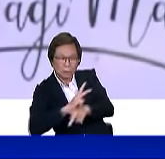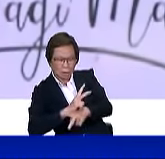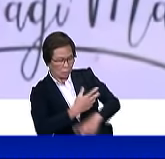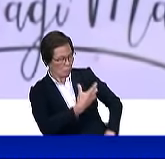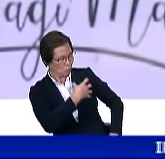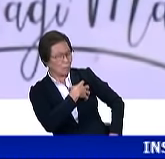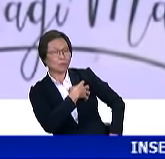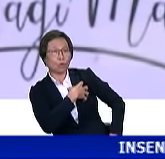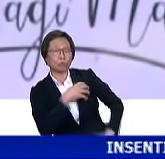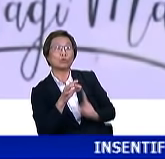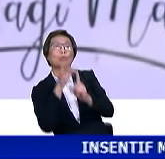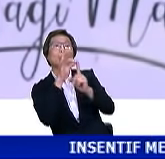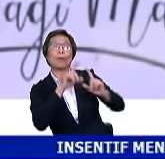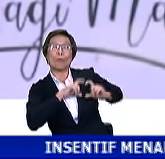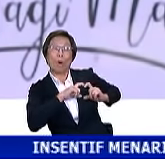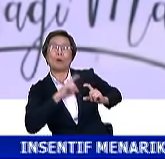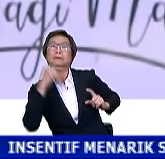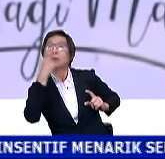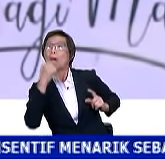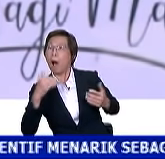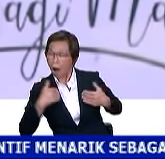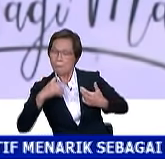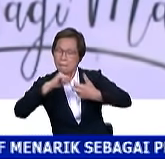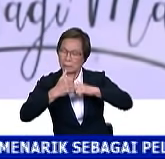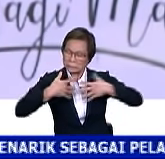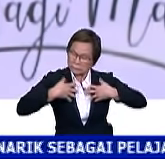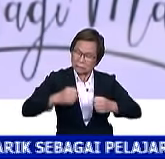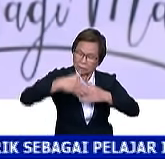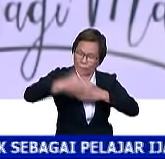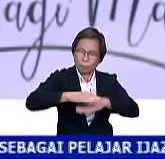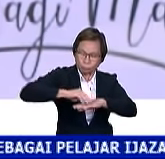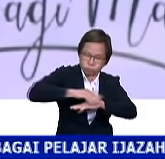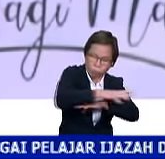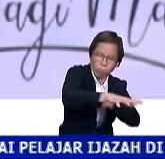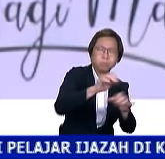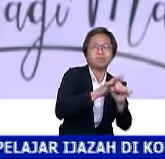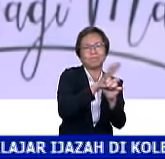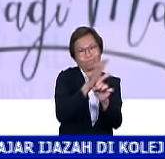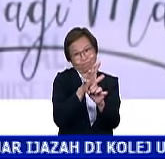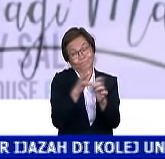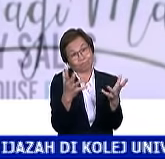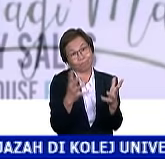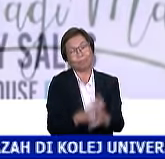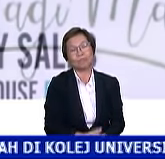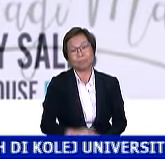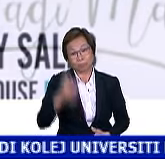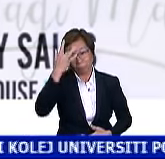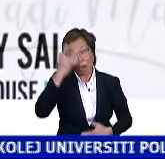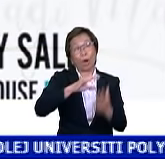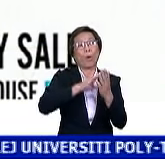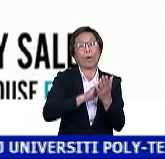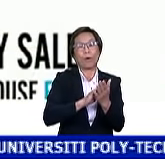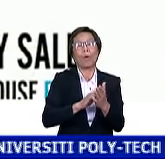jantung terutamanya kepada mereka yang berdepan masalah kesihatan selepas dijangkiti COVID-19. Antaranya program